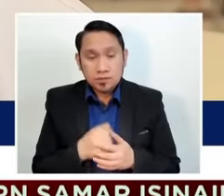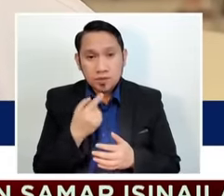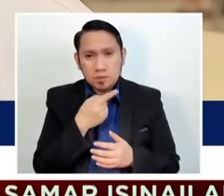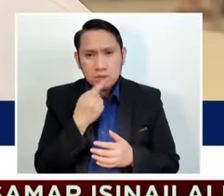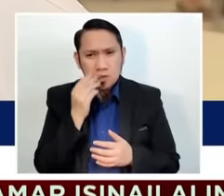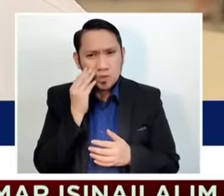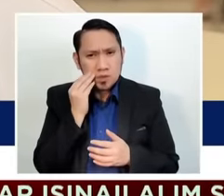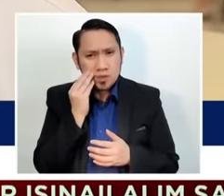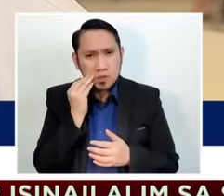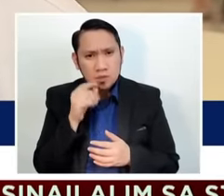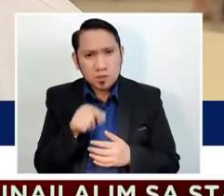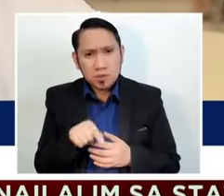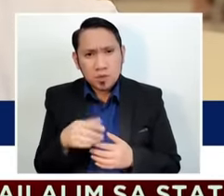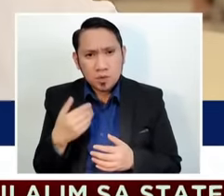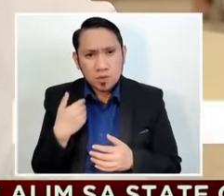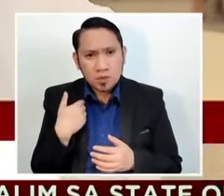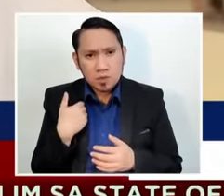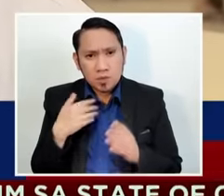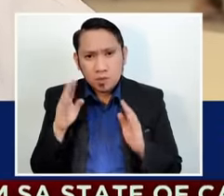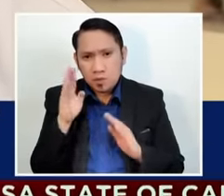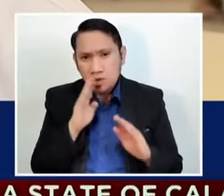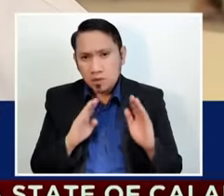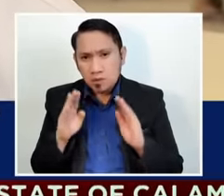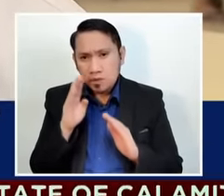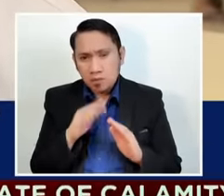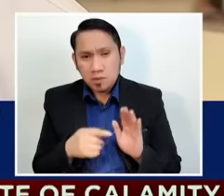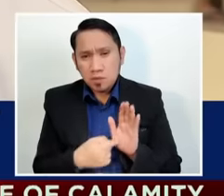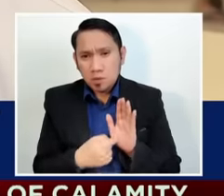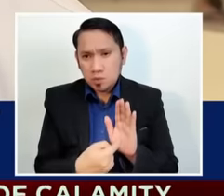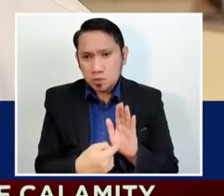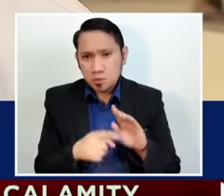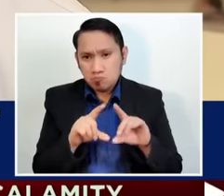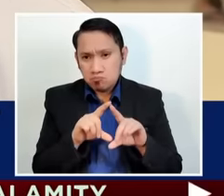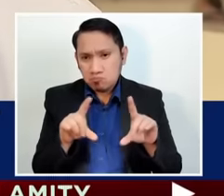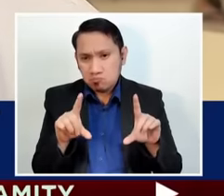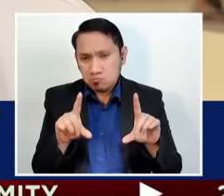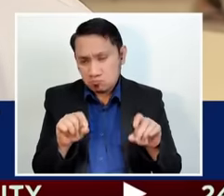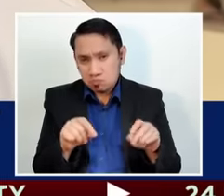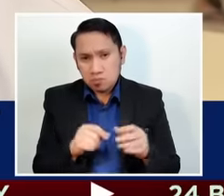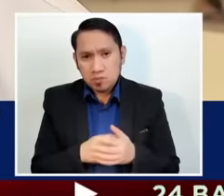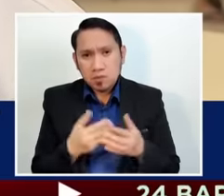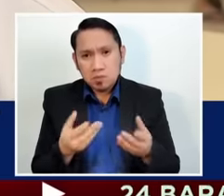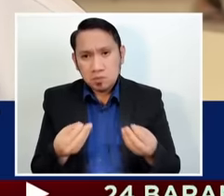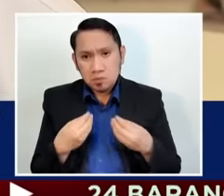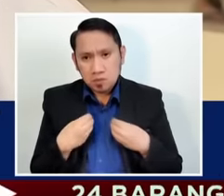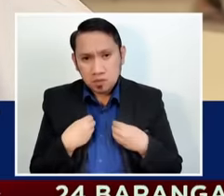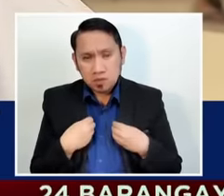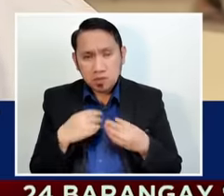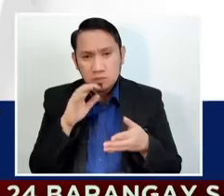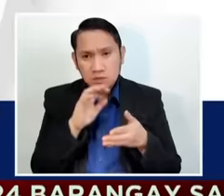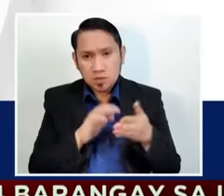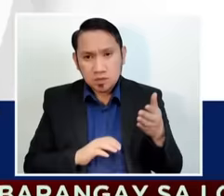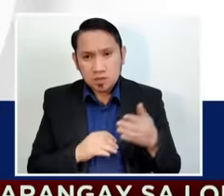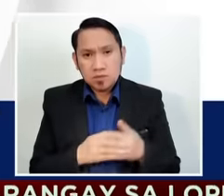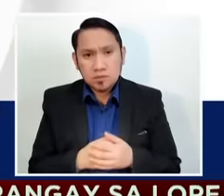dito, hindi pa ako nagkaroon ng problema pag pinakita mo. Binibigyan ka naman kagad ng discount